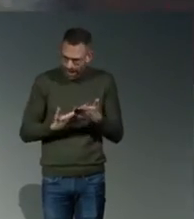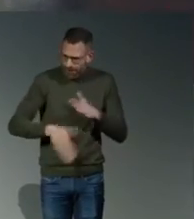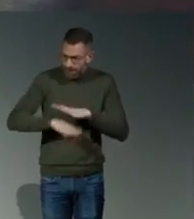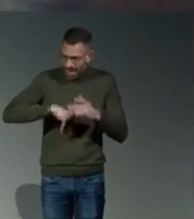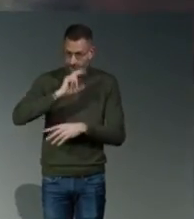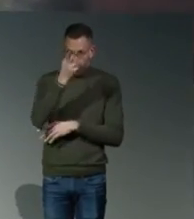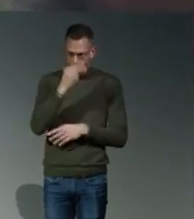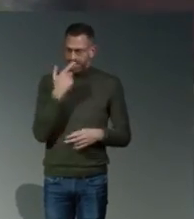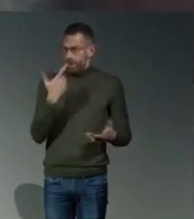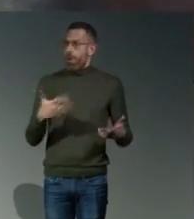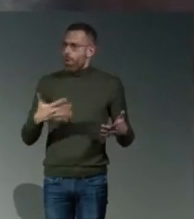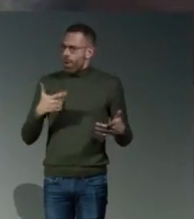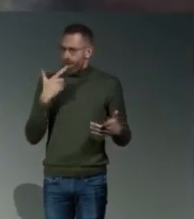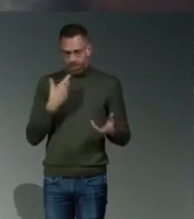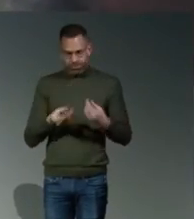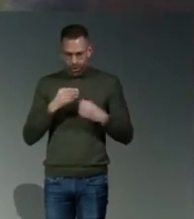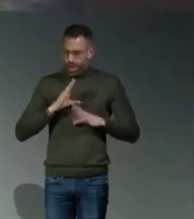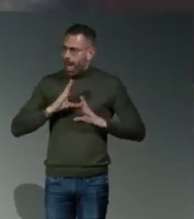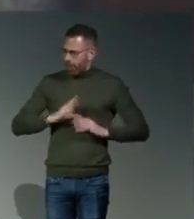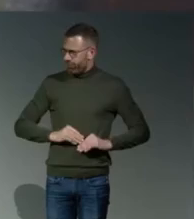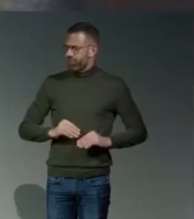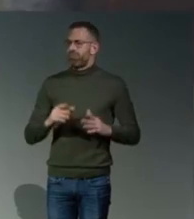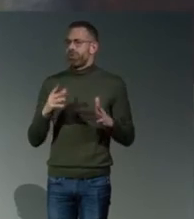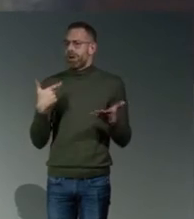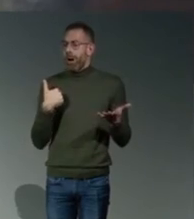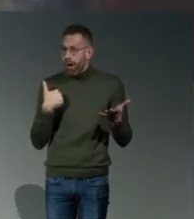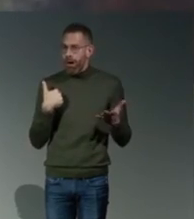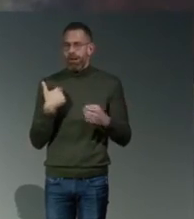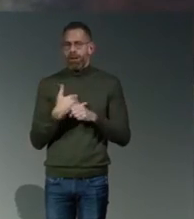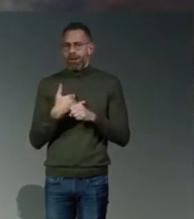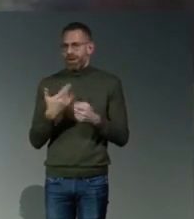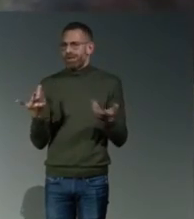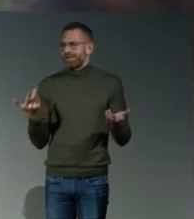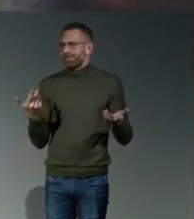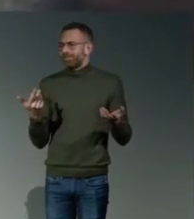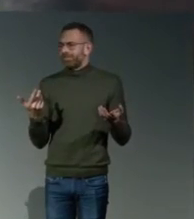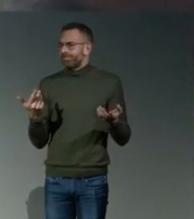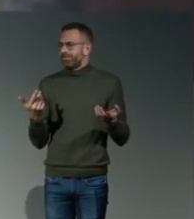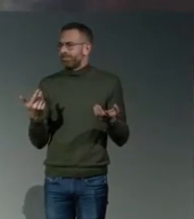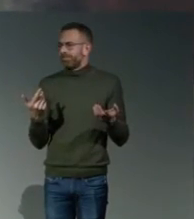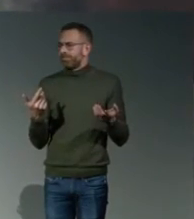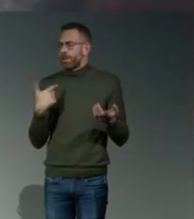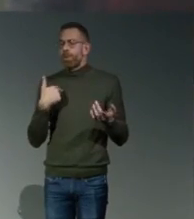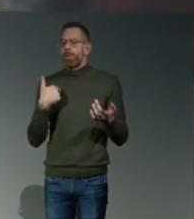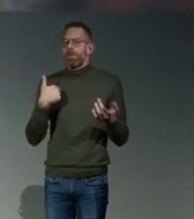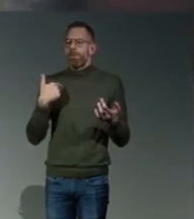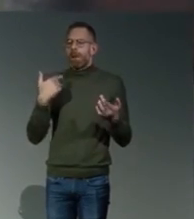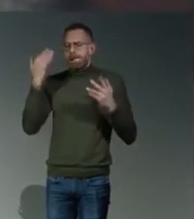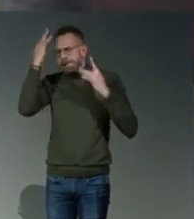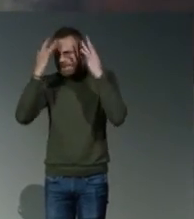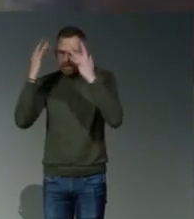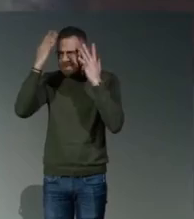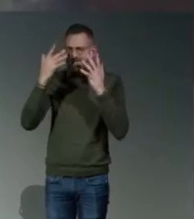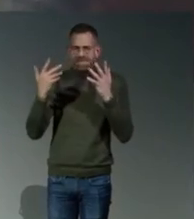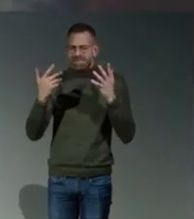Et je ne sais pas, j'étais un petit peu rassurée, je me suis calmée sur l'éventuelle inquiétude que je pouvais avoir, sur même